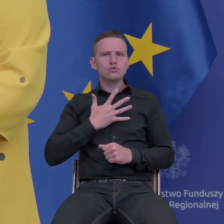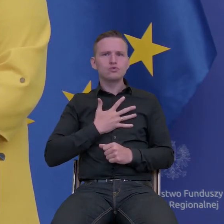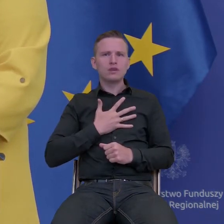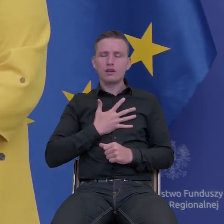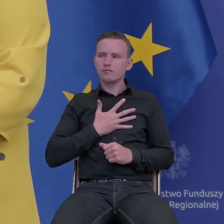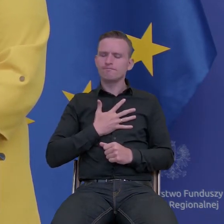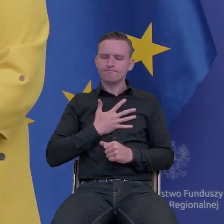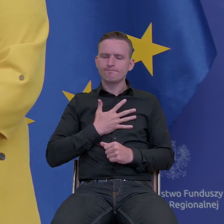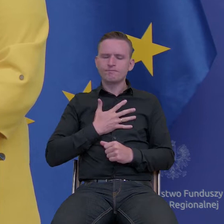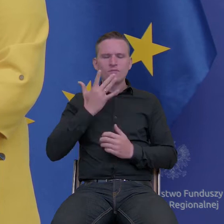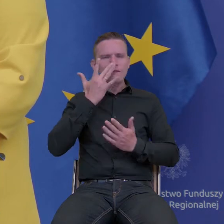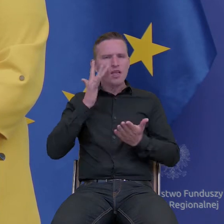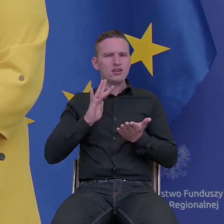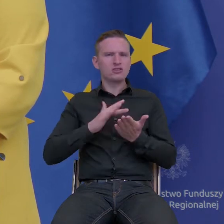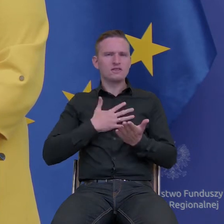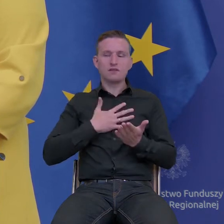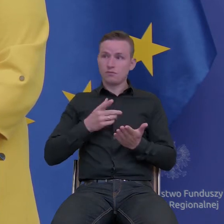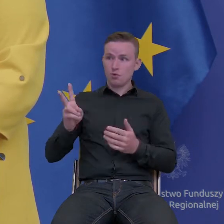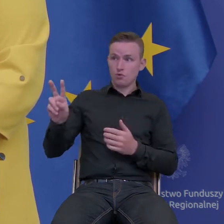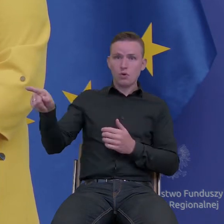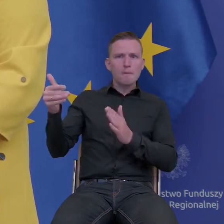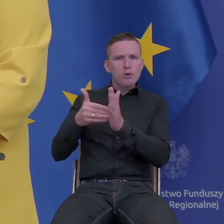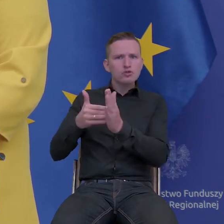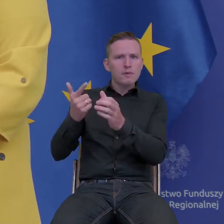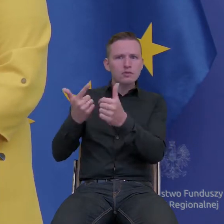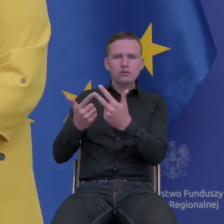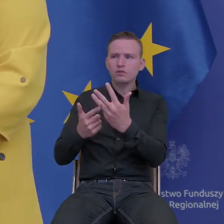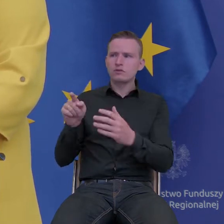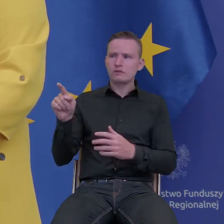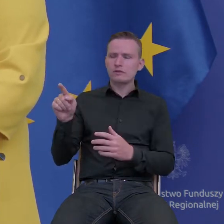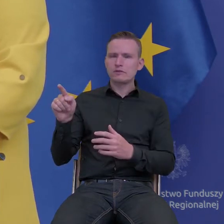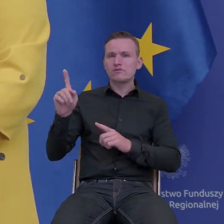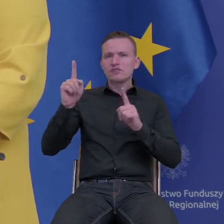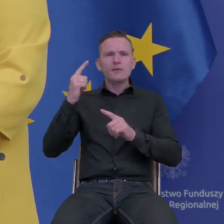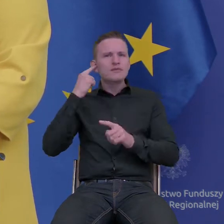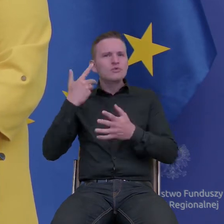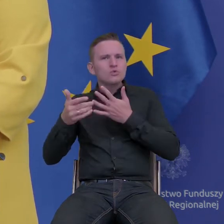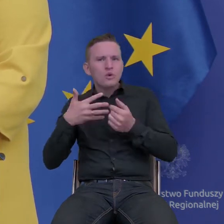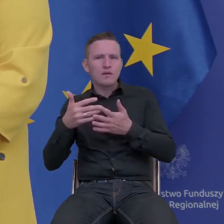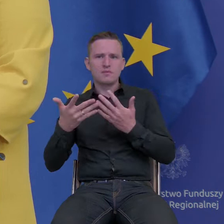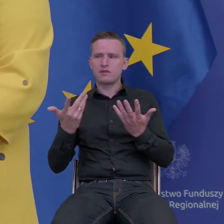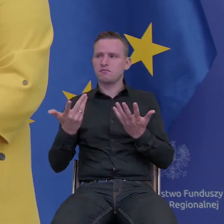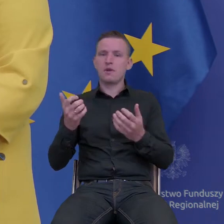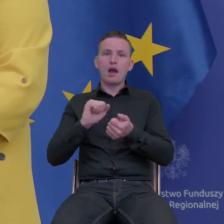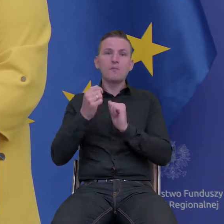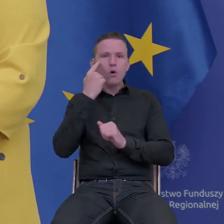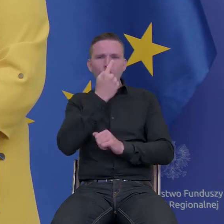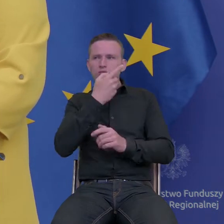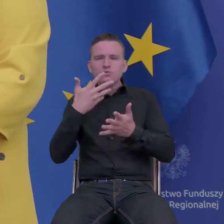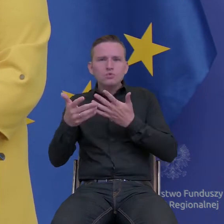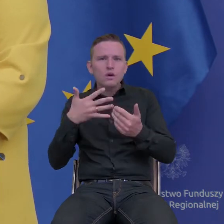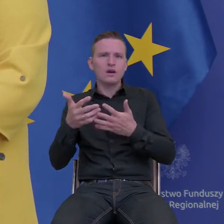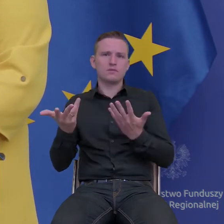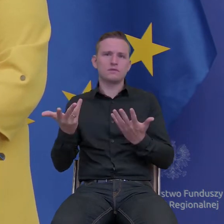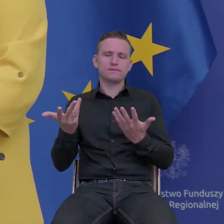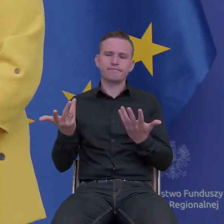wózku. Więc dostrzegamy te bariery w wielu aspektach naszego życia, w całym naszym